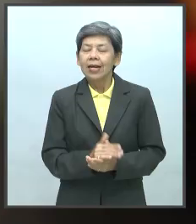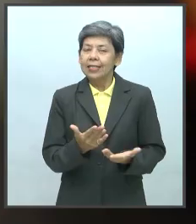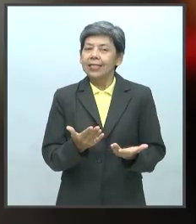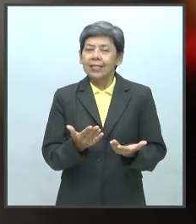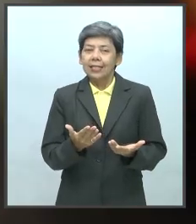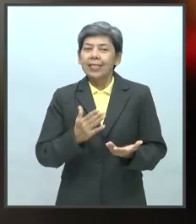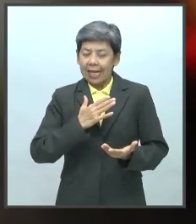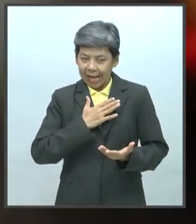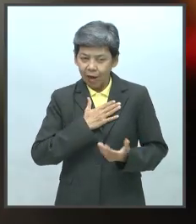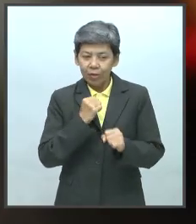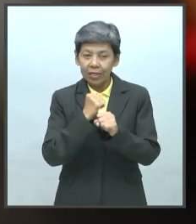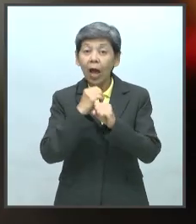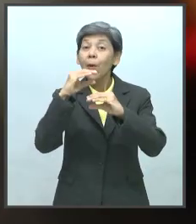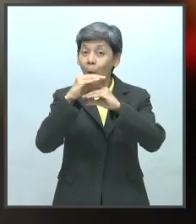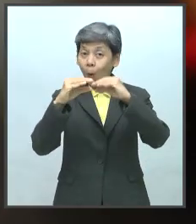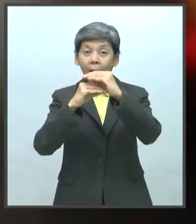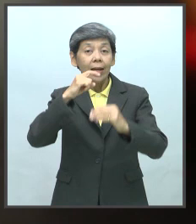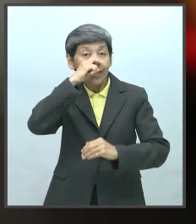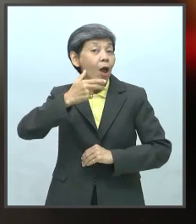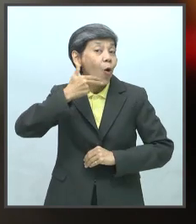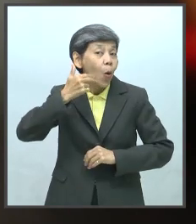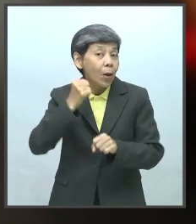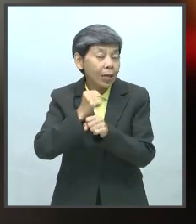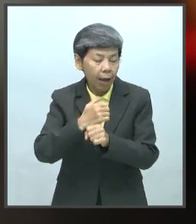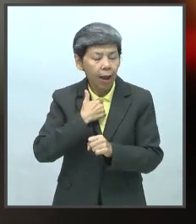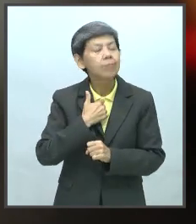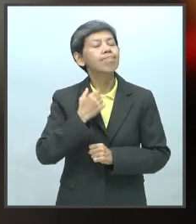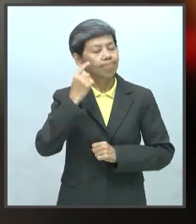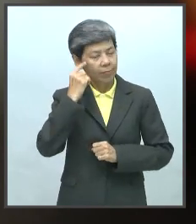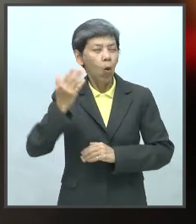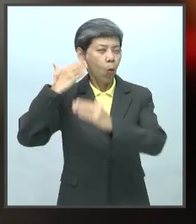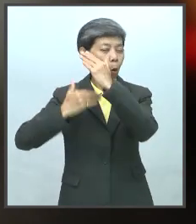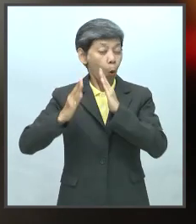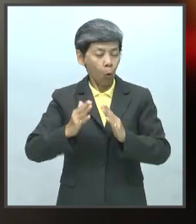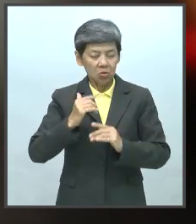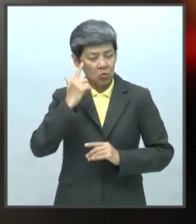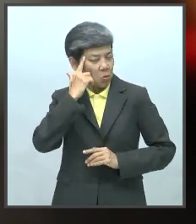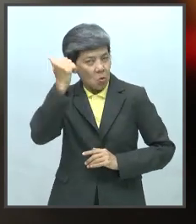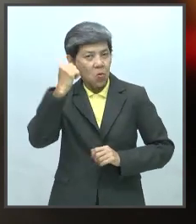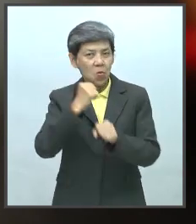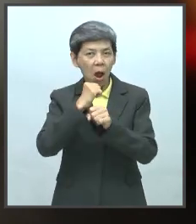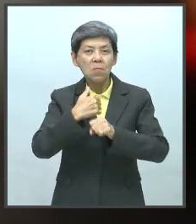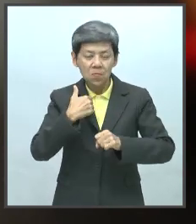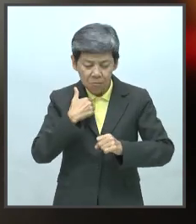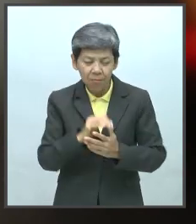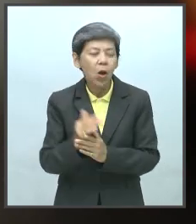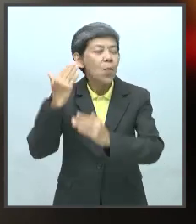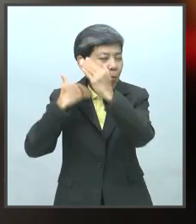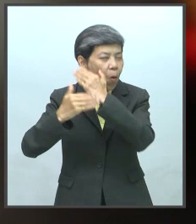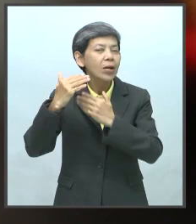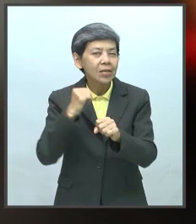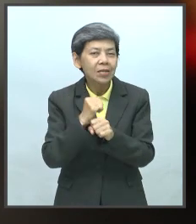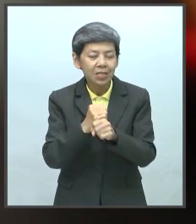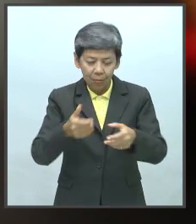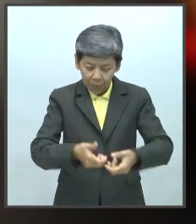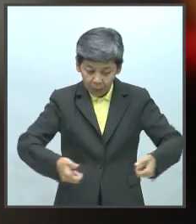แต่ว่าด้วยความที่เราเป็นโครงการอนุรักษ์ขนมไทยนะครับเราก็ให้ความรู้ว่าคนสมัยโบราณเนี่ยมีภูมิปัญญาแบบนี้นะ คร ับในส